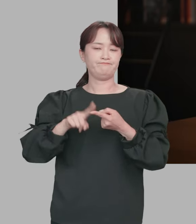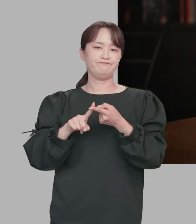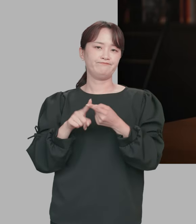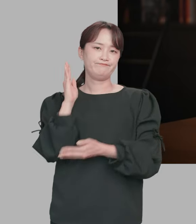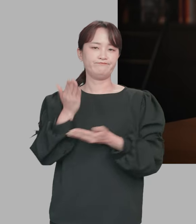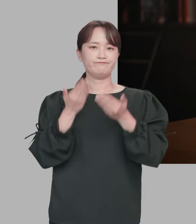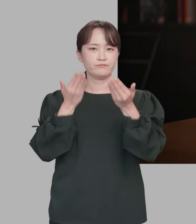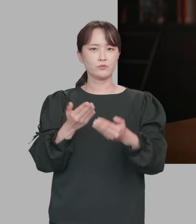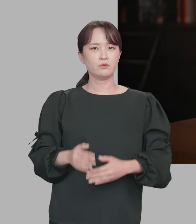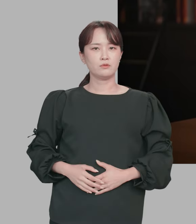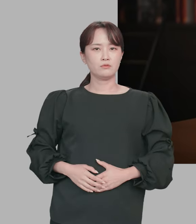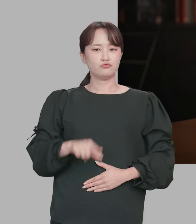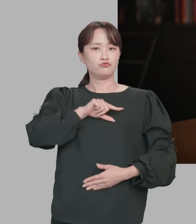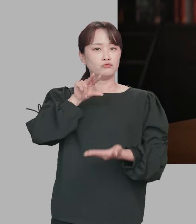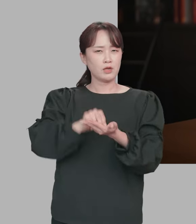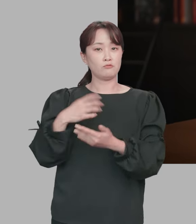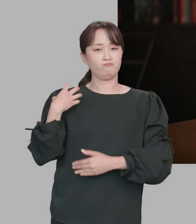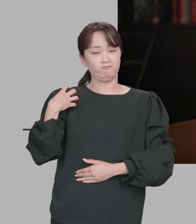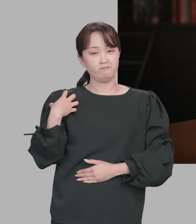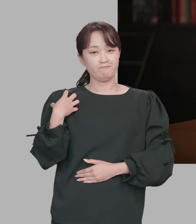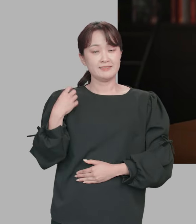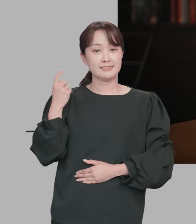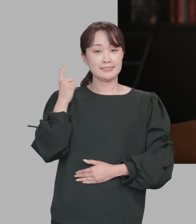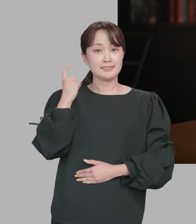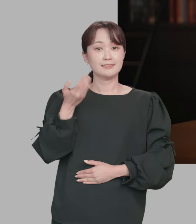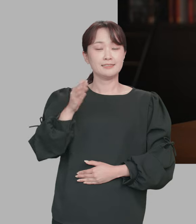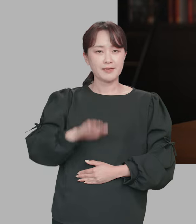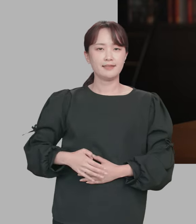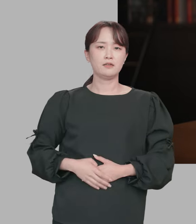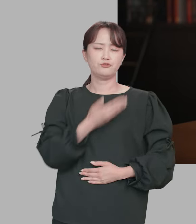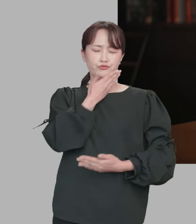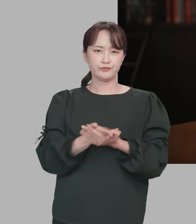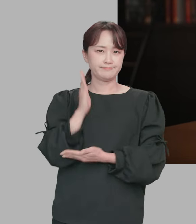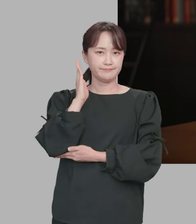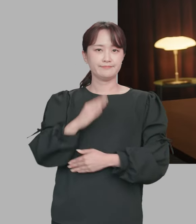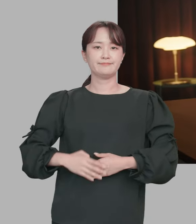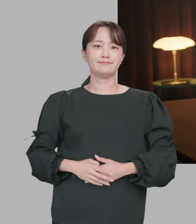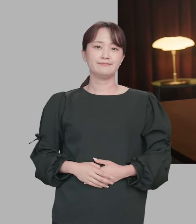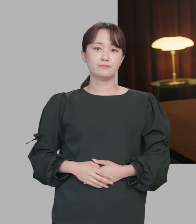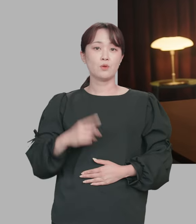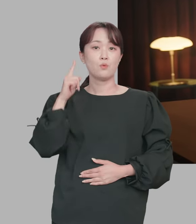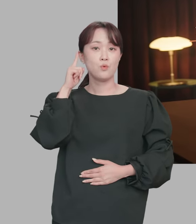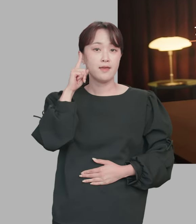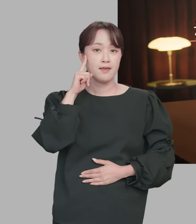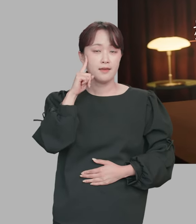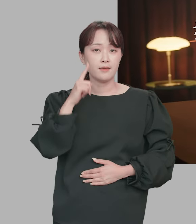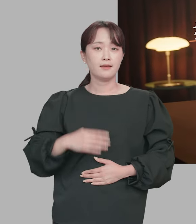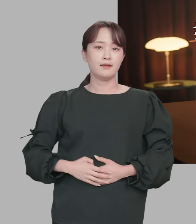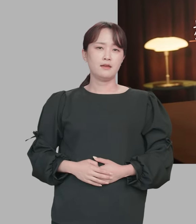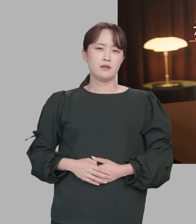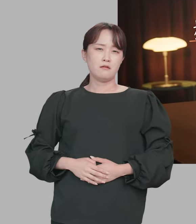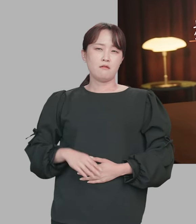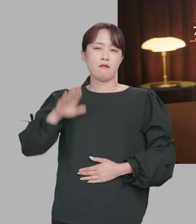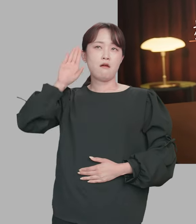텐데요. 조금 무겁게 느껴질 수도 있지만 사실 이 문제는 우리 모두에게 중요한 이야기입니다. 왜냐하면 이는